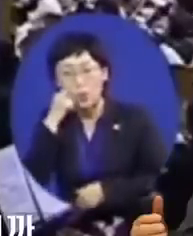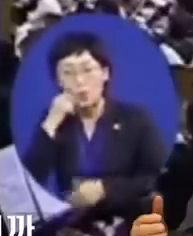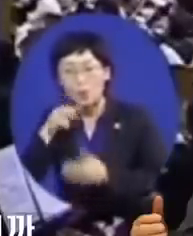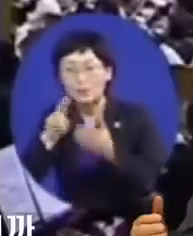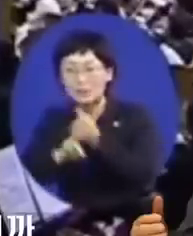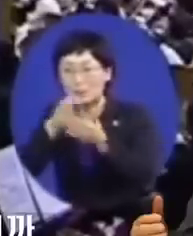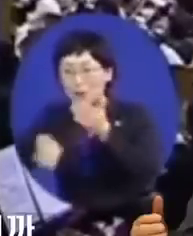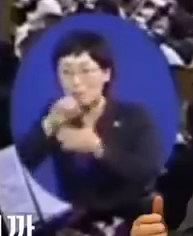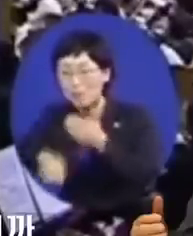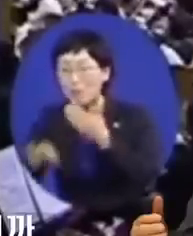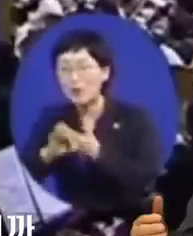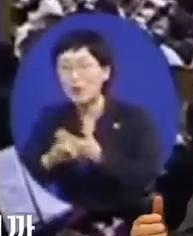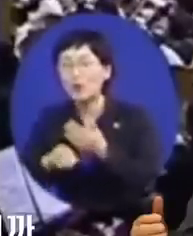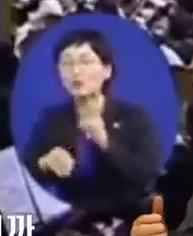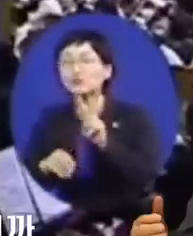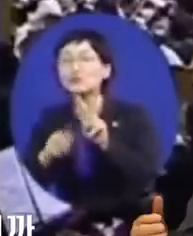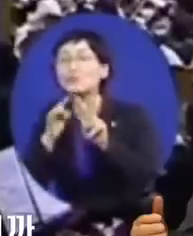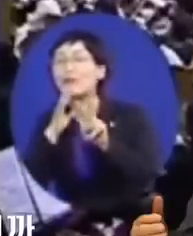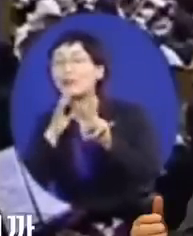두 가지만 남는데